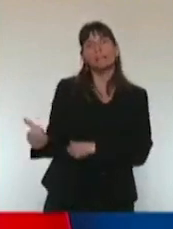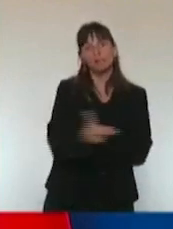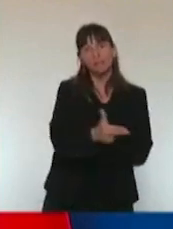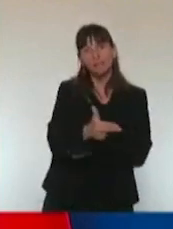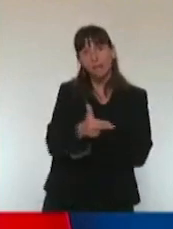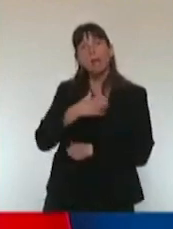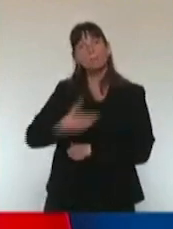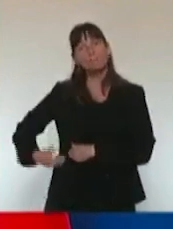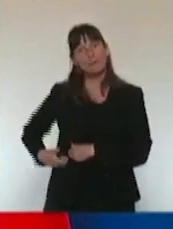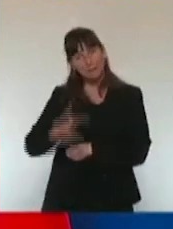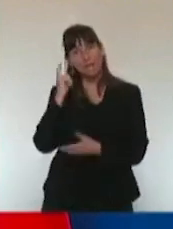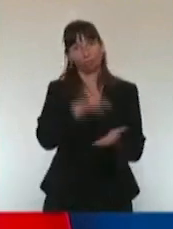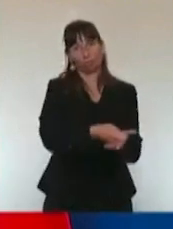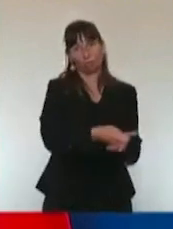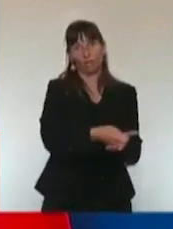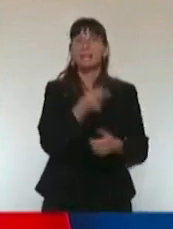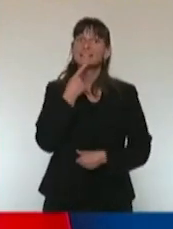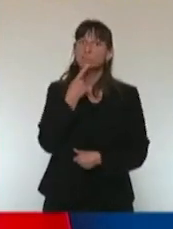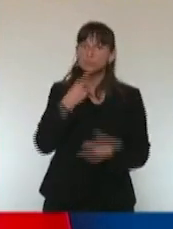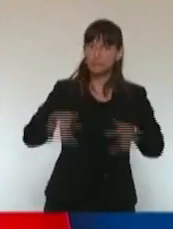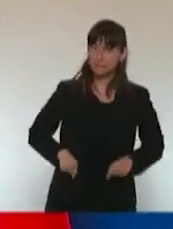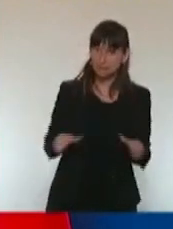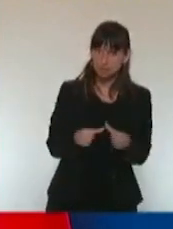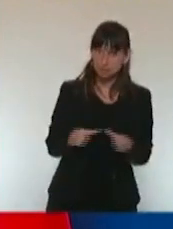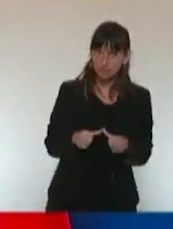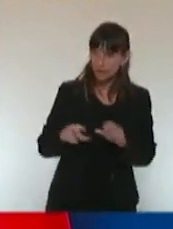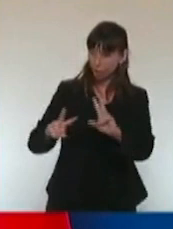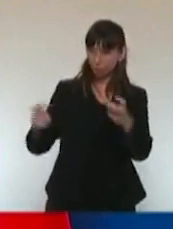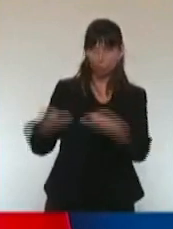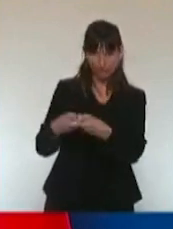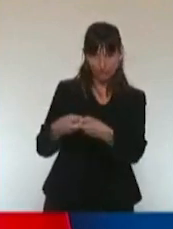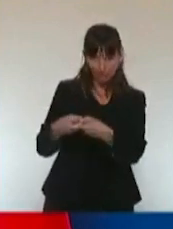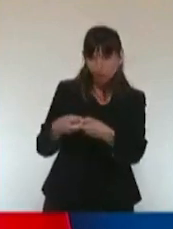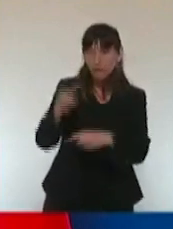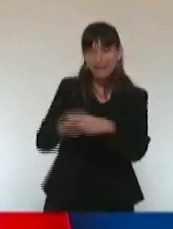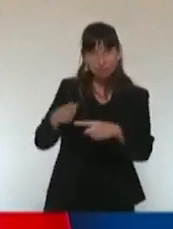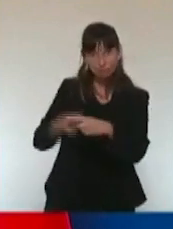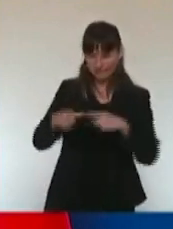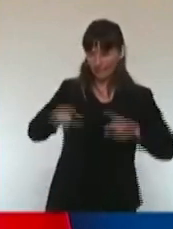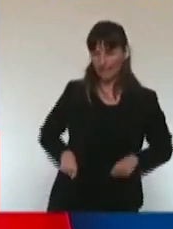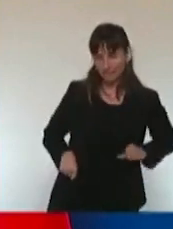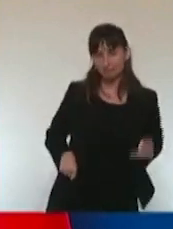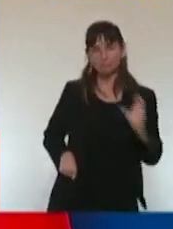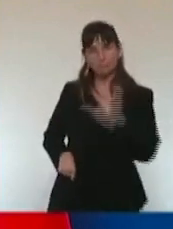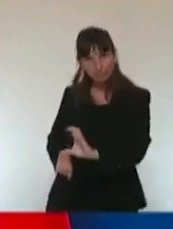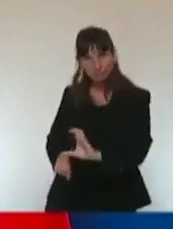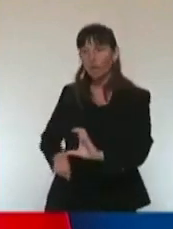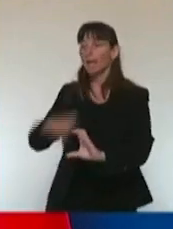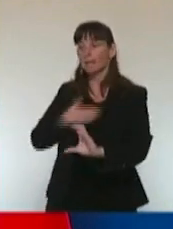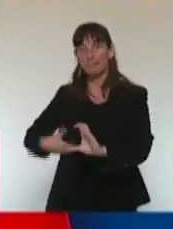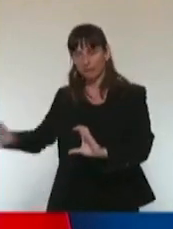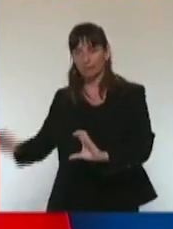que l'état prendra à sa charge la moitié du coût des masques qui peuvent être parfois distribués gratuitement par les collectivités